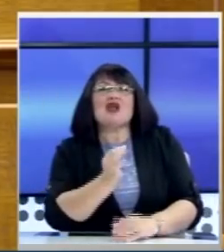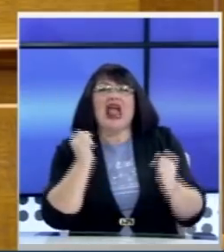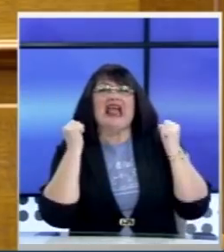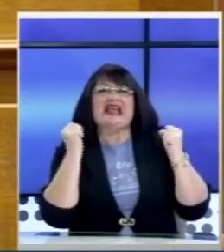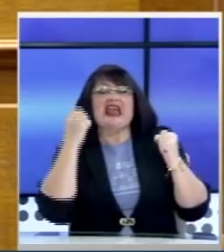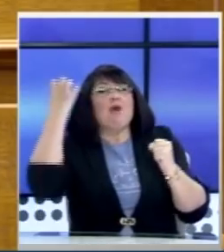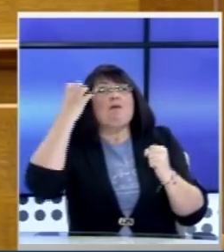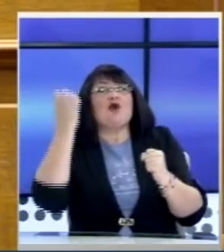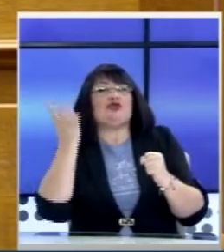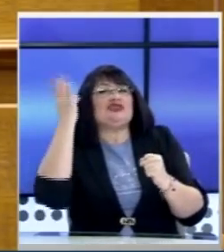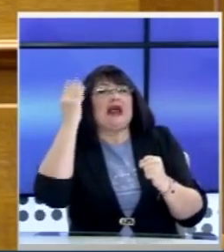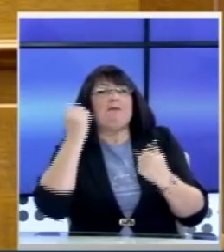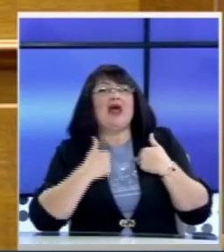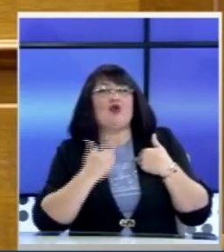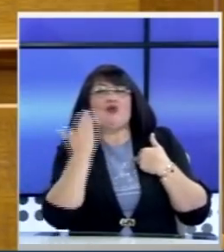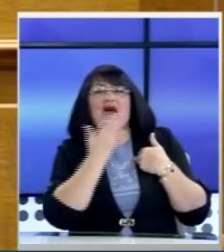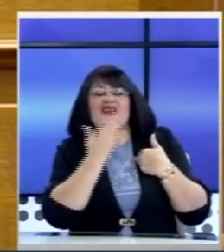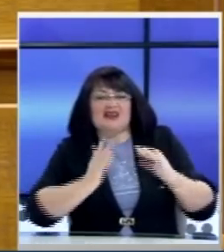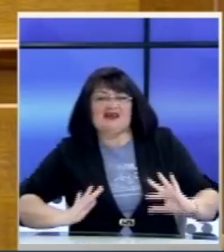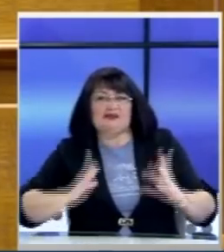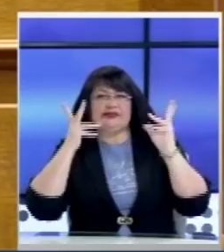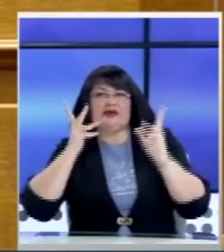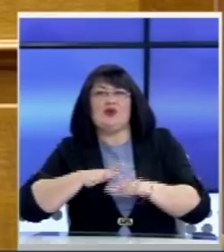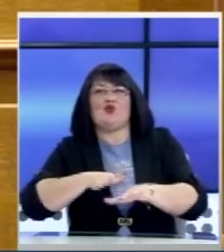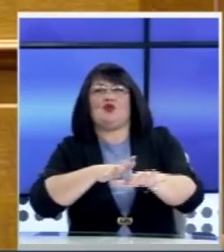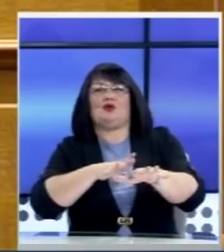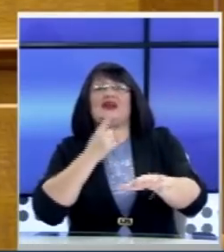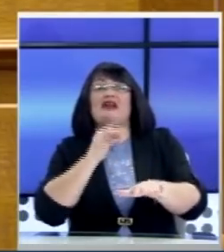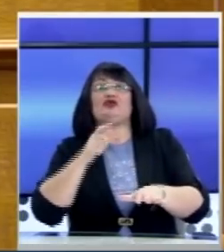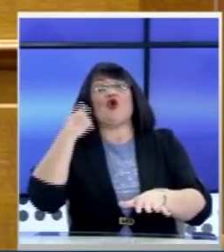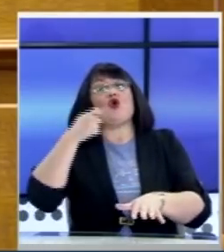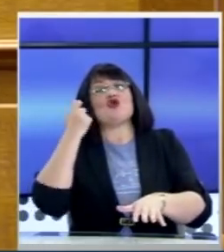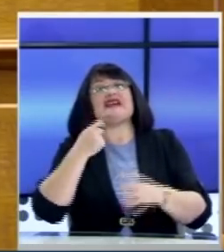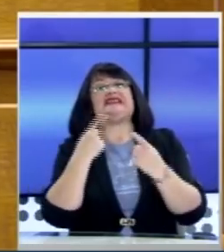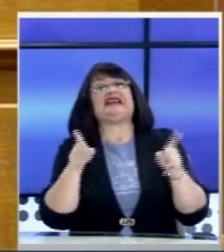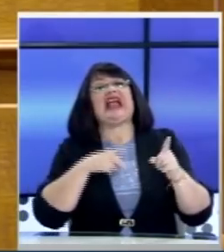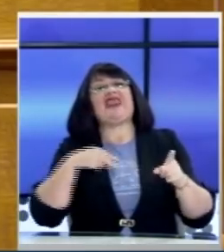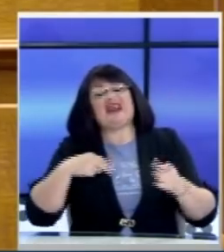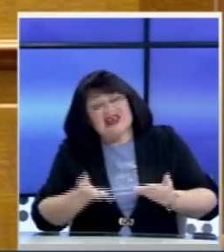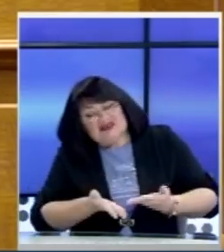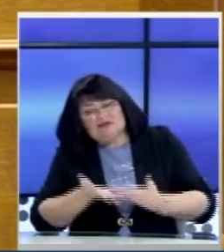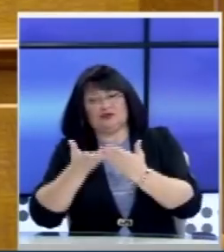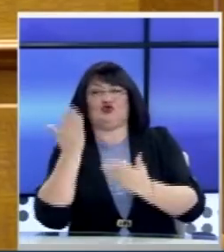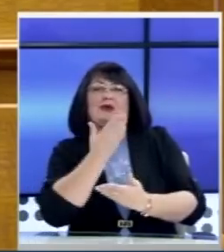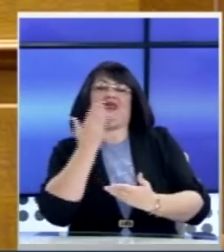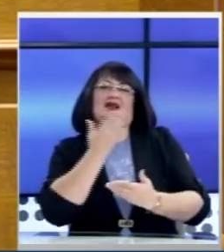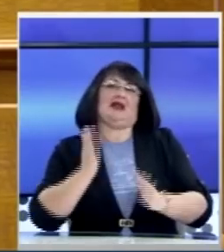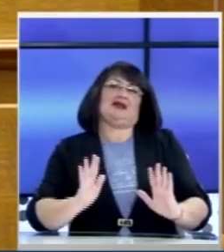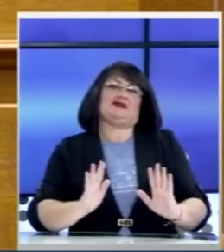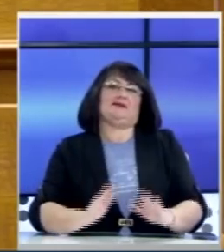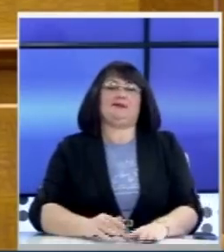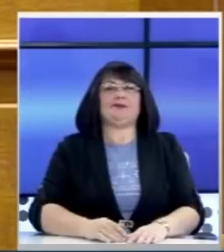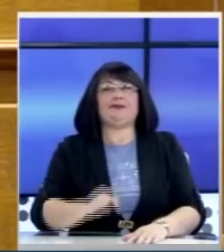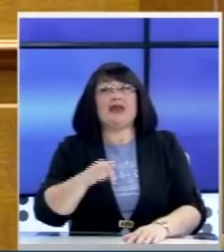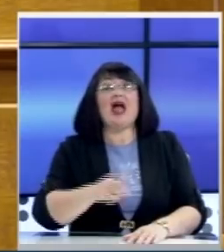και τη μόρφωσή τους. Γι' αυτό άλλωστε βρέθηκαν στο πλευρό τους και οι γονείς τους και οι καθηγητές τους. Και με την ευκαιρία,